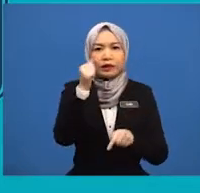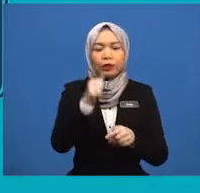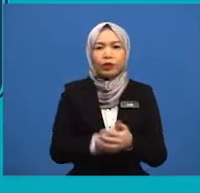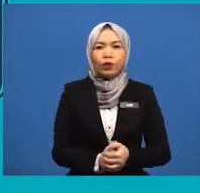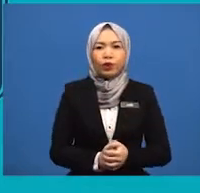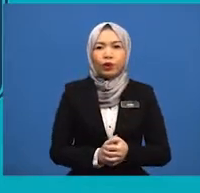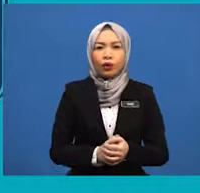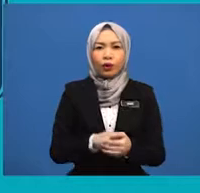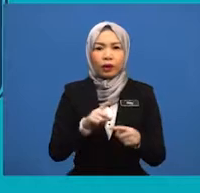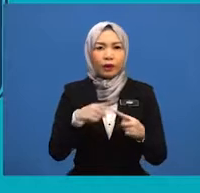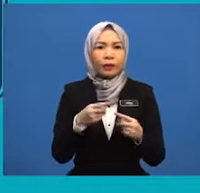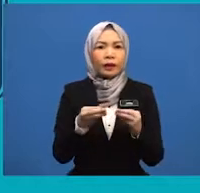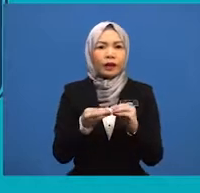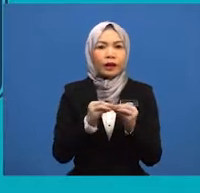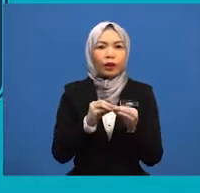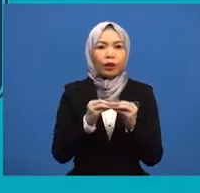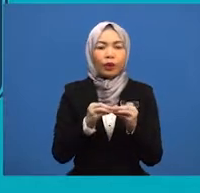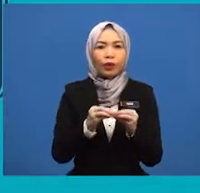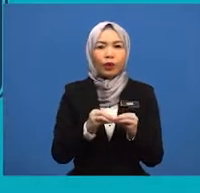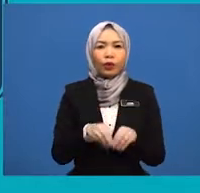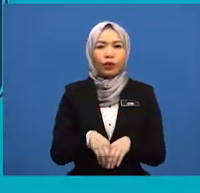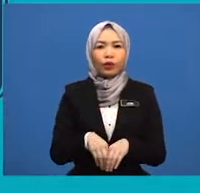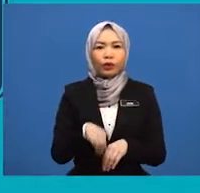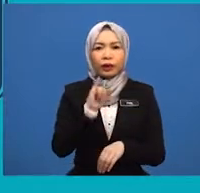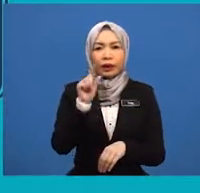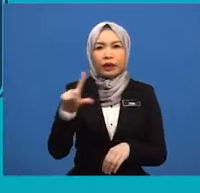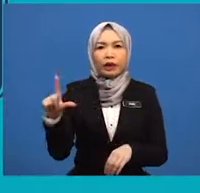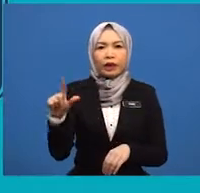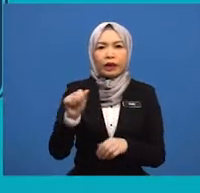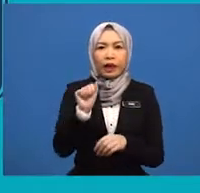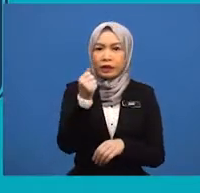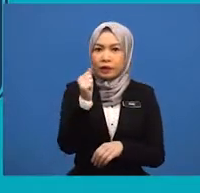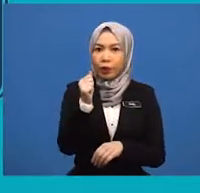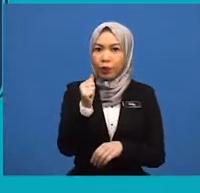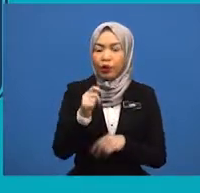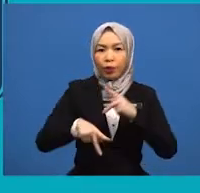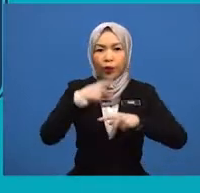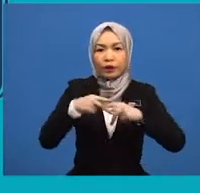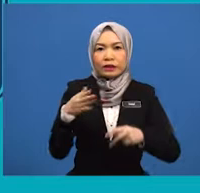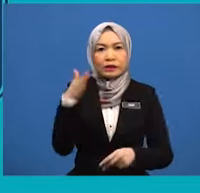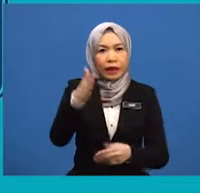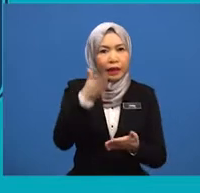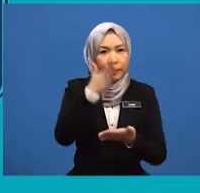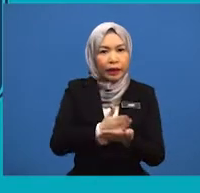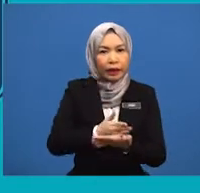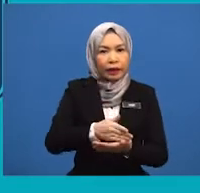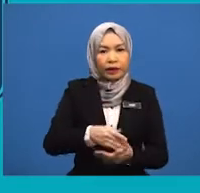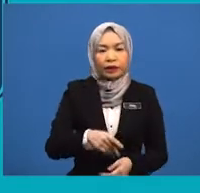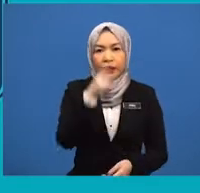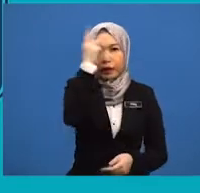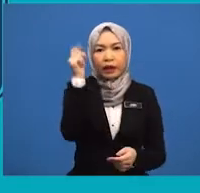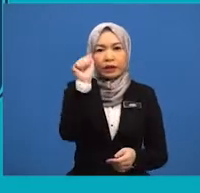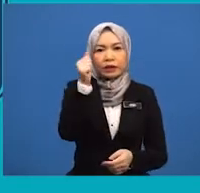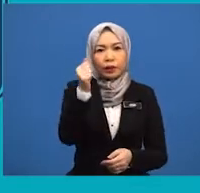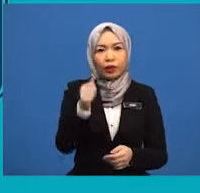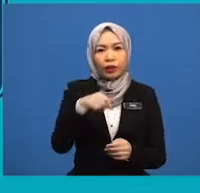Apabila nombor adalah 10, proses akan berhenti kerana 10 bukan